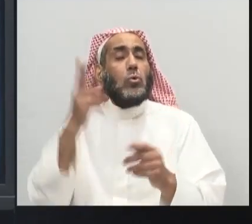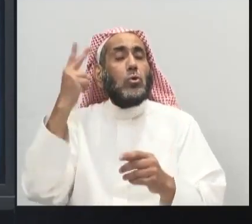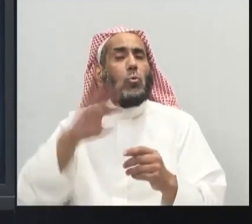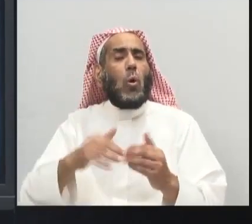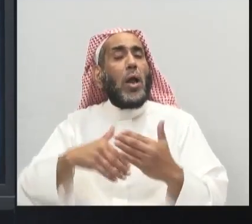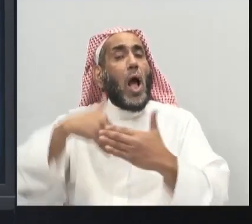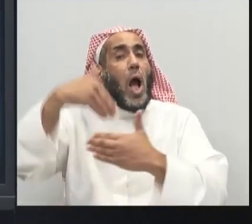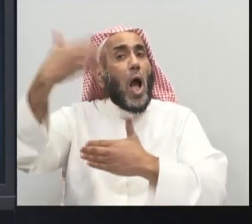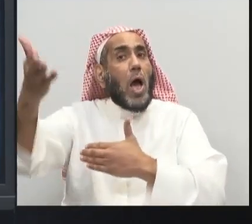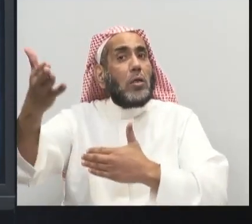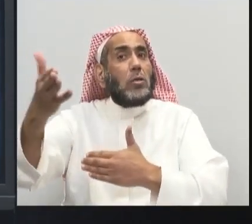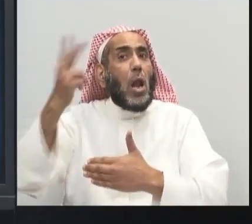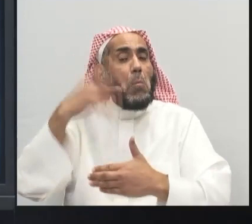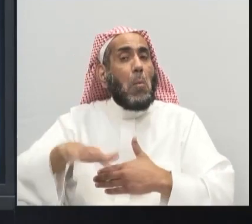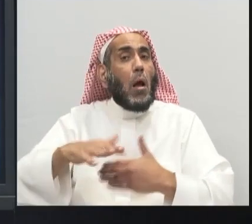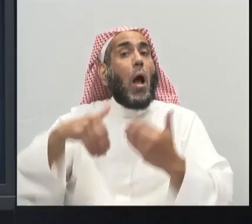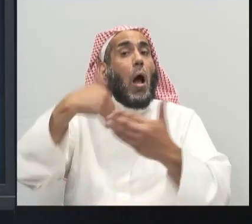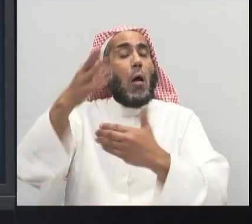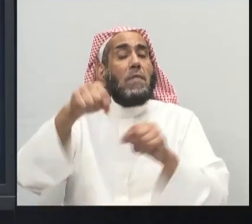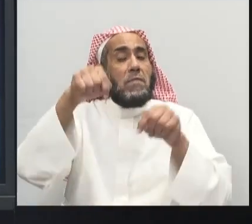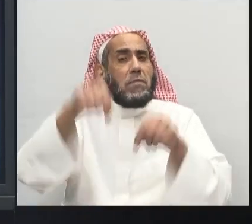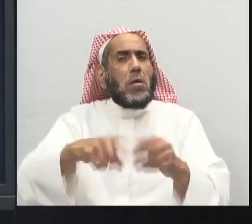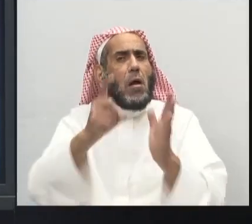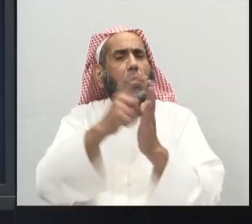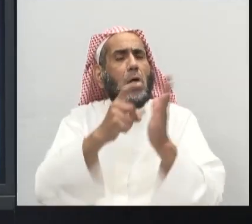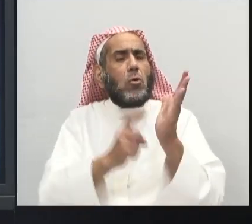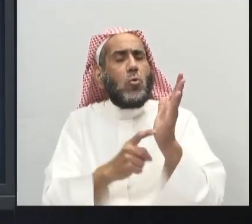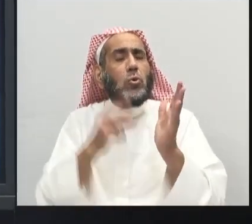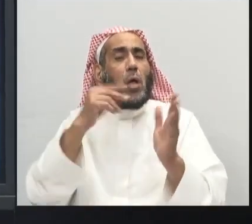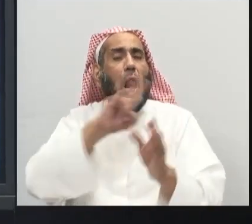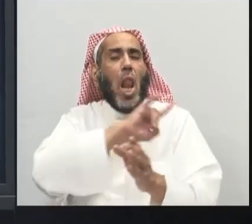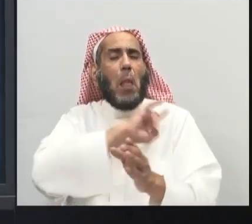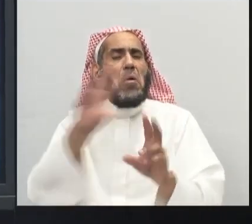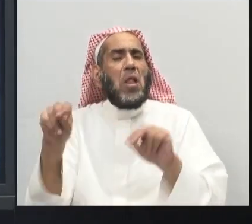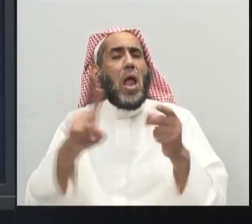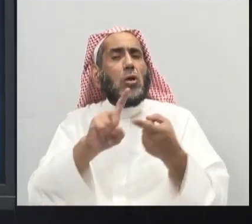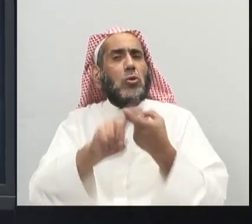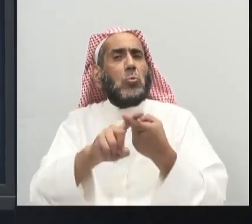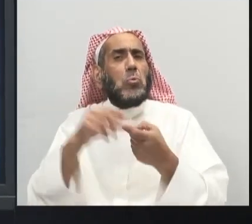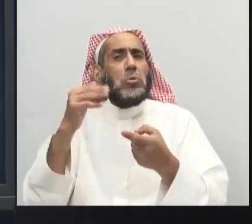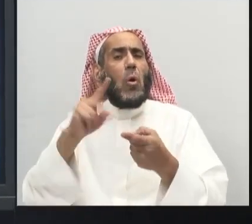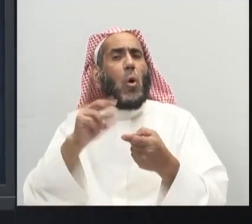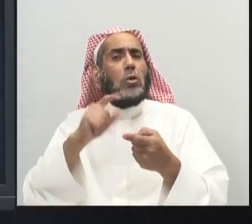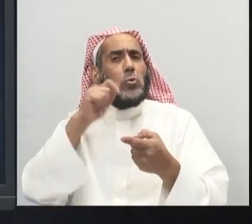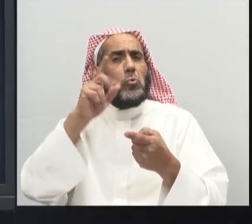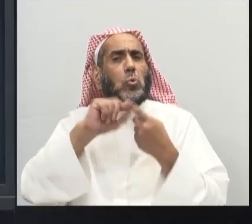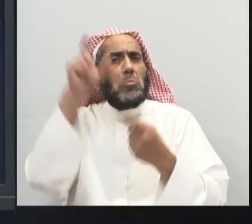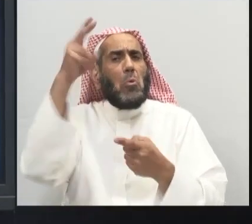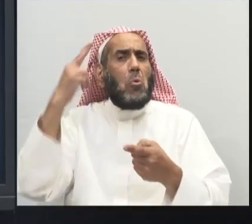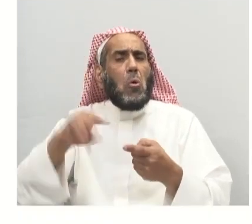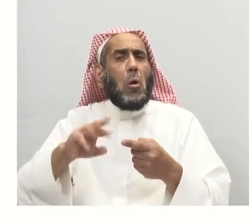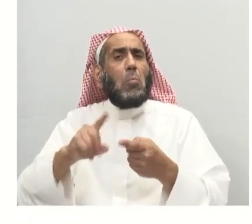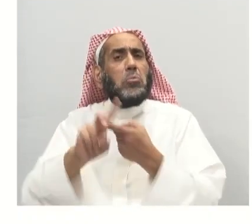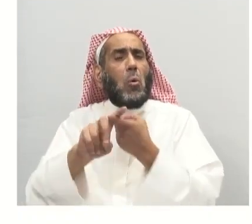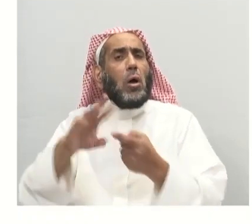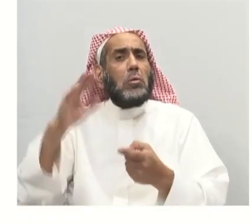اقليم الدوله ومثلنا على ذلك بمثال وهو انه لا يجوز للسعودي ان يتزوج بامراه اجنبيه